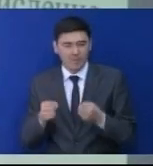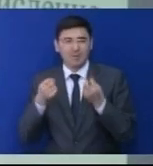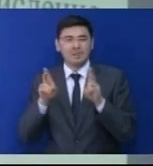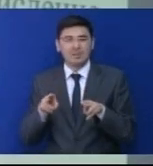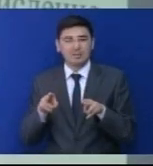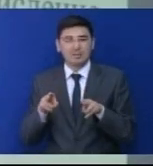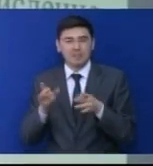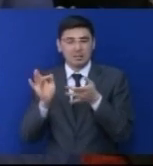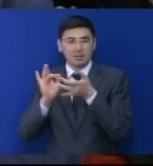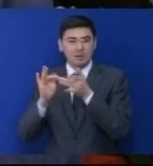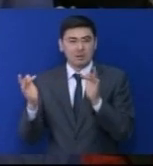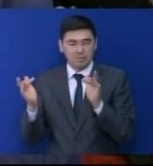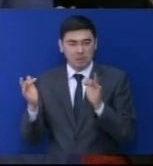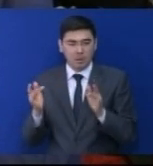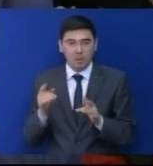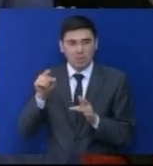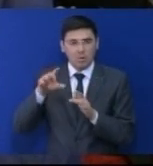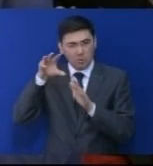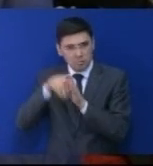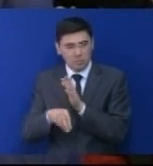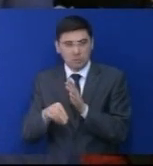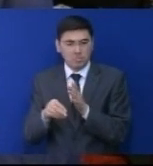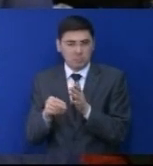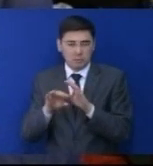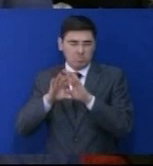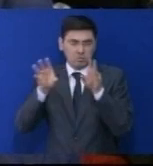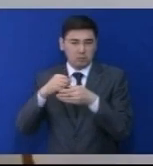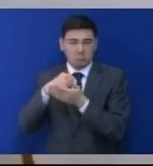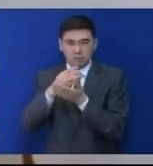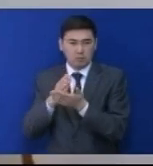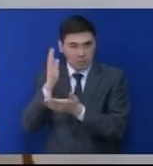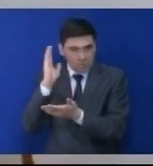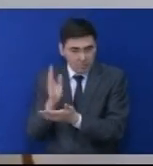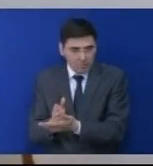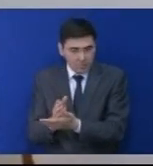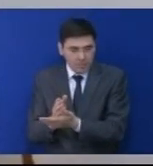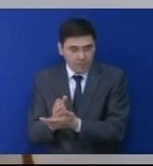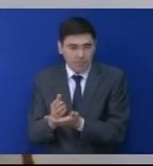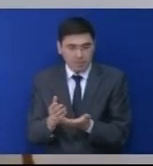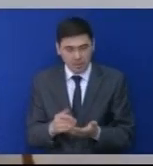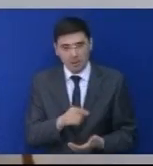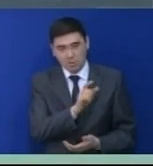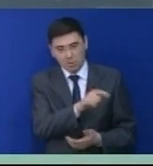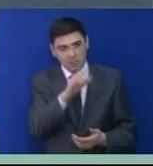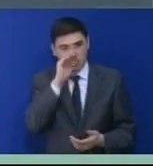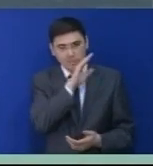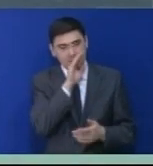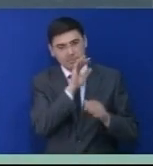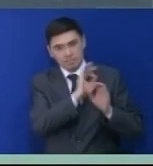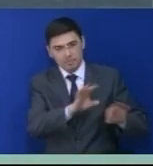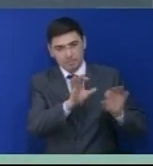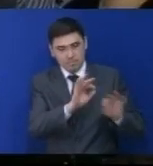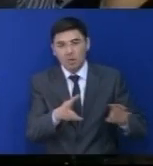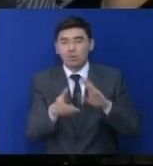мектеп өкілдеріне онда барлық қажетті нұсқаулықтың бар екендігін айтып түсіндірді. Бұл өз кезегінде ата-аналарға